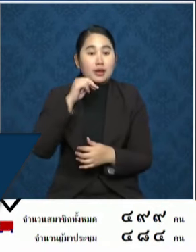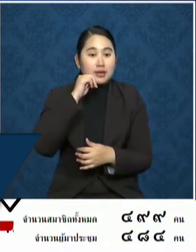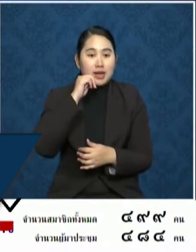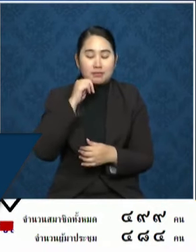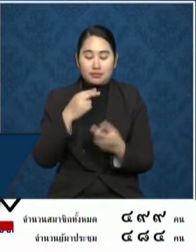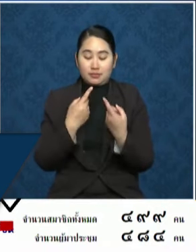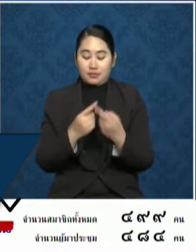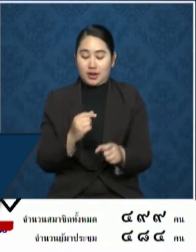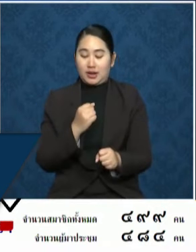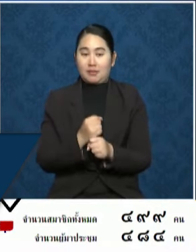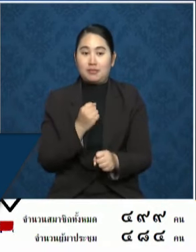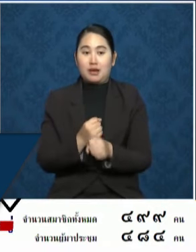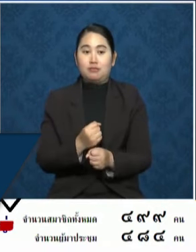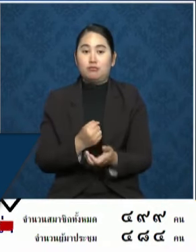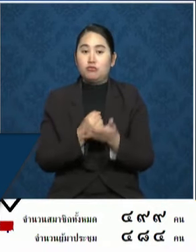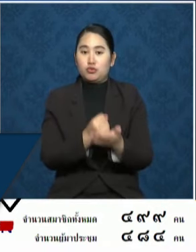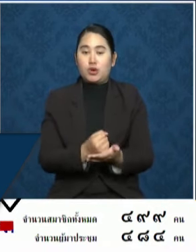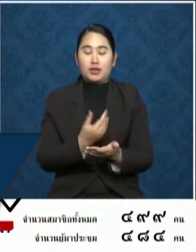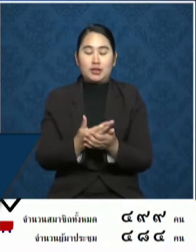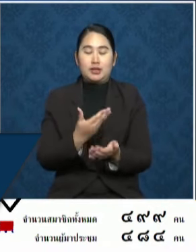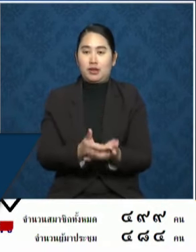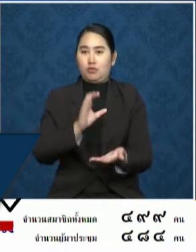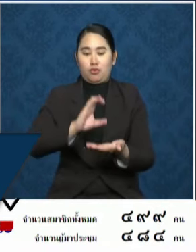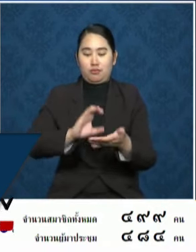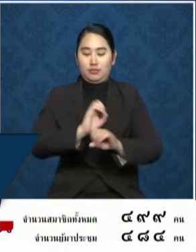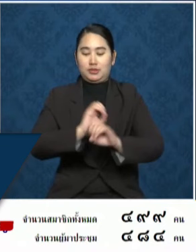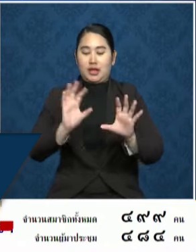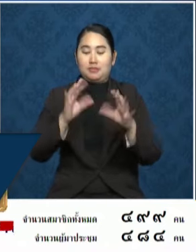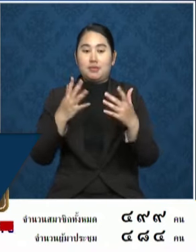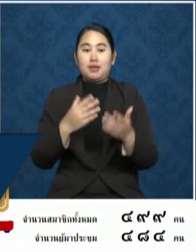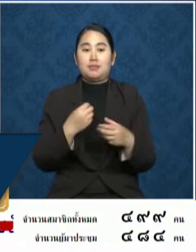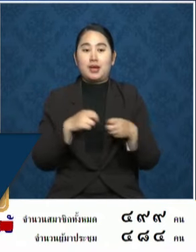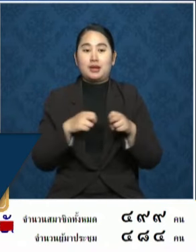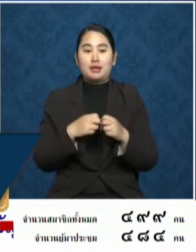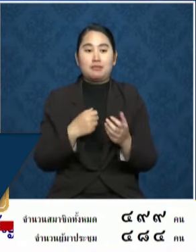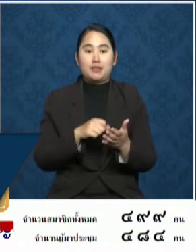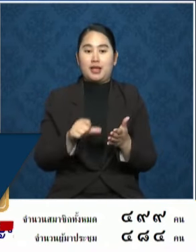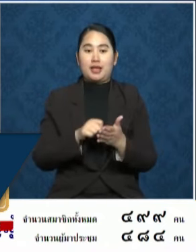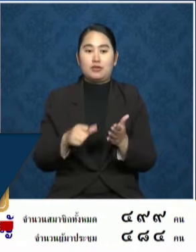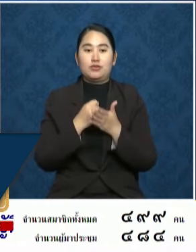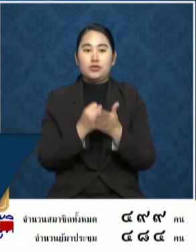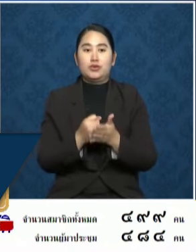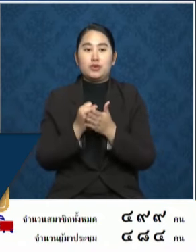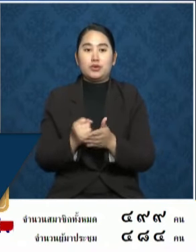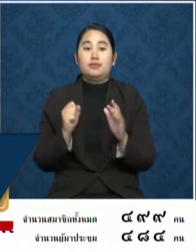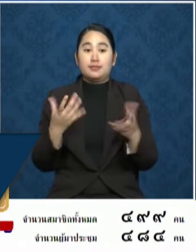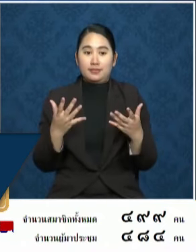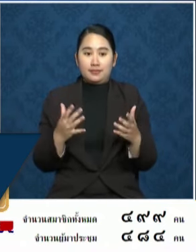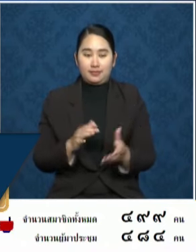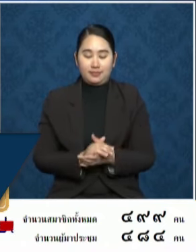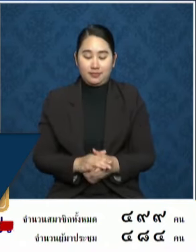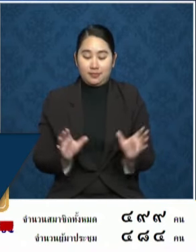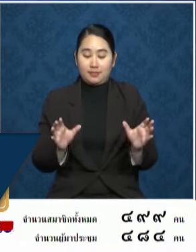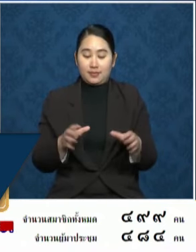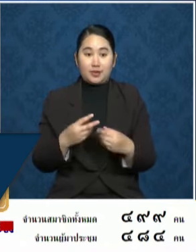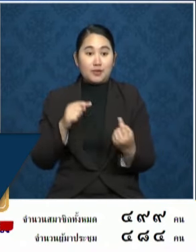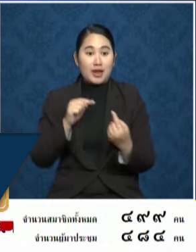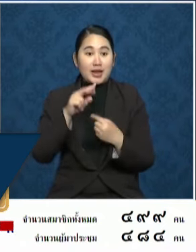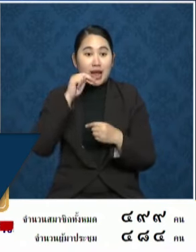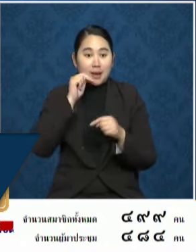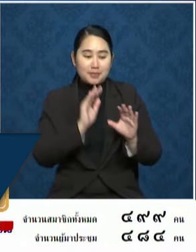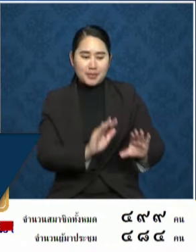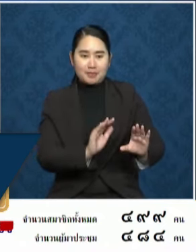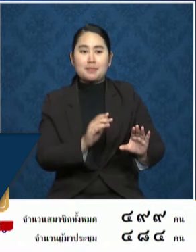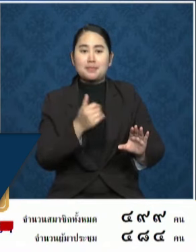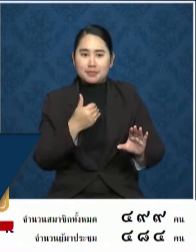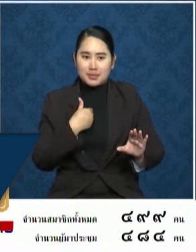กลับไม่มีการตั้งงบประมาณโครงการที่ชัดเจนและเพียงพอเพื่อแก้ไขปัญหาเหล่านี้เรามีที่ให้น้ำอยู่ครับแต่ไม่มีทางให้